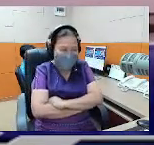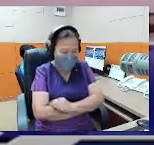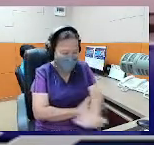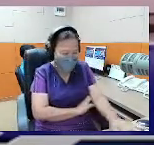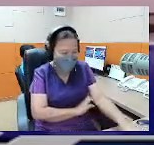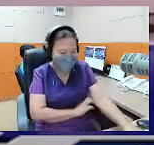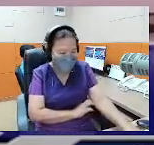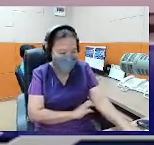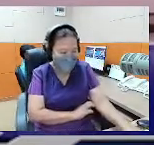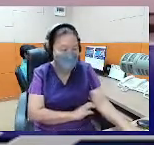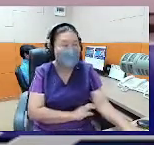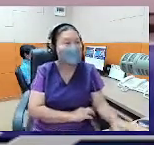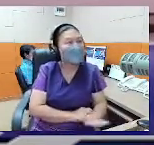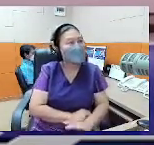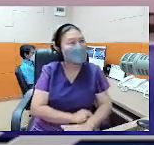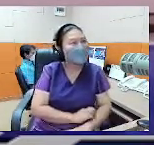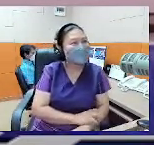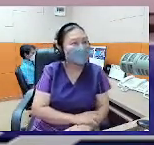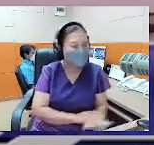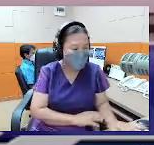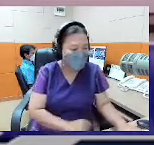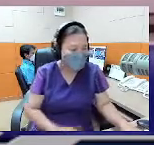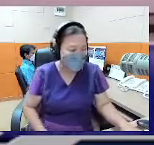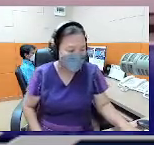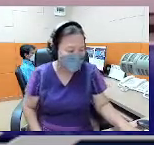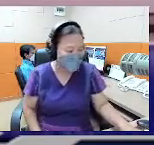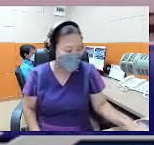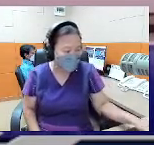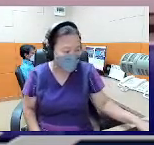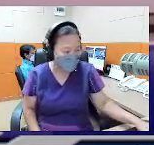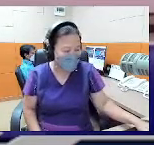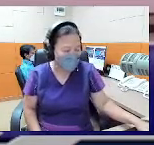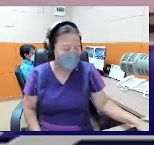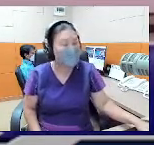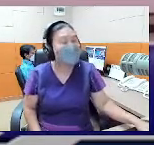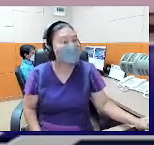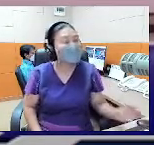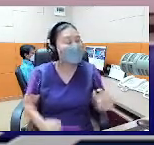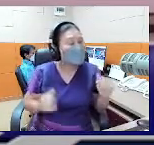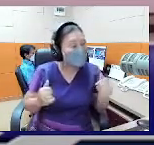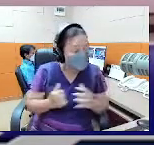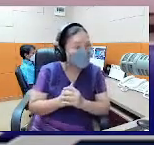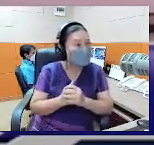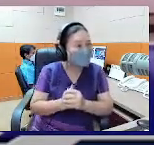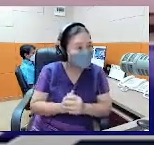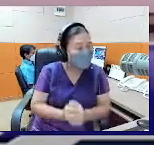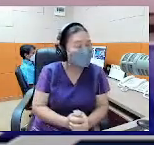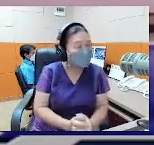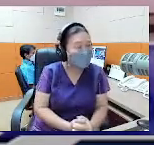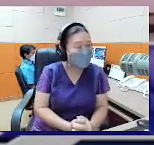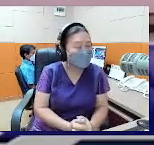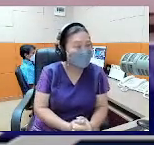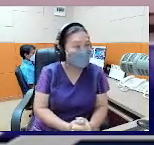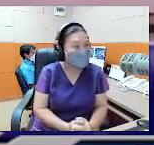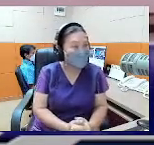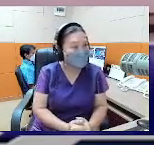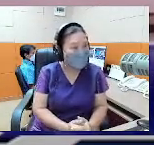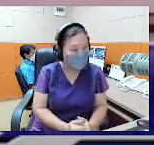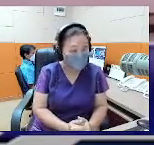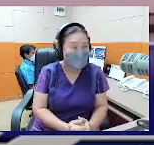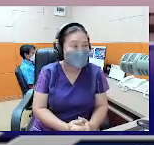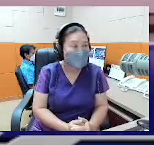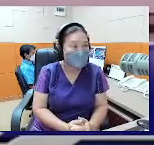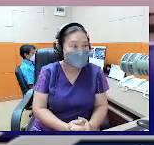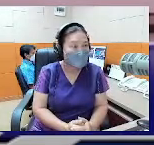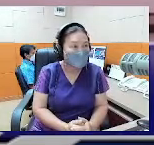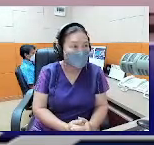นะคะเพราะฉะนั้นบอกได้เลยค่ะว่าในเรื่องของผู้ประกอบการนะคะที่สามารถที่จะเข้ามาเรียนหลักสูตรนี้หรือสามารถที่จะทำธุรกิจอาหารฮาลาล